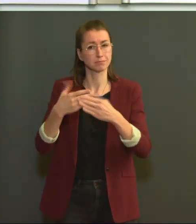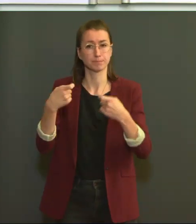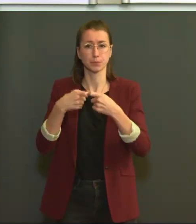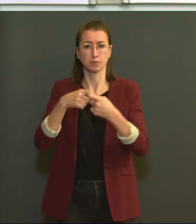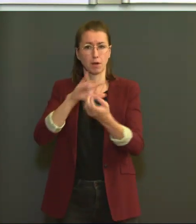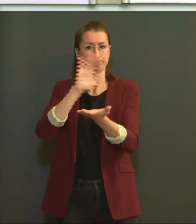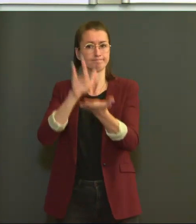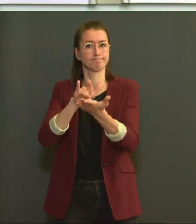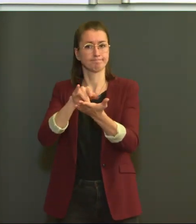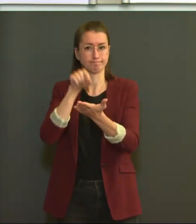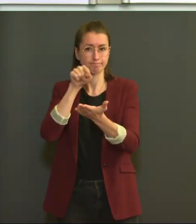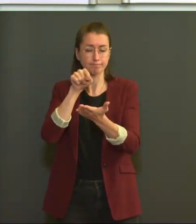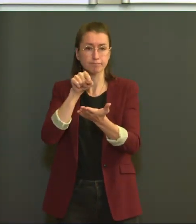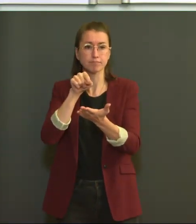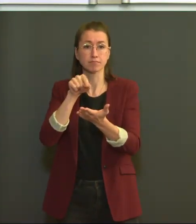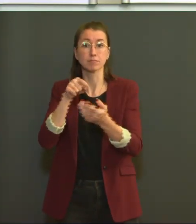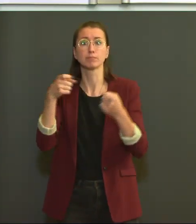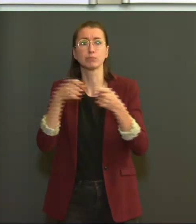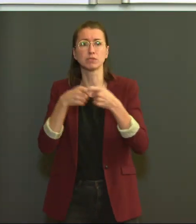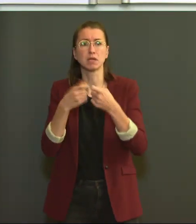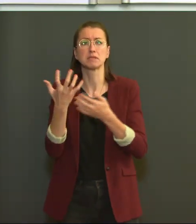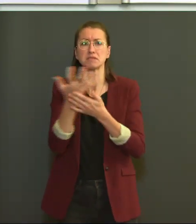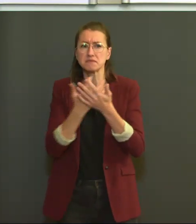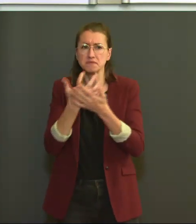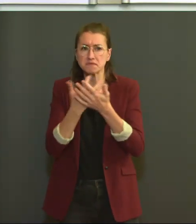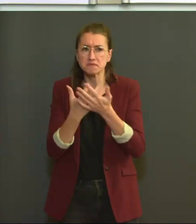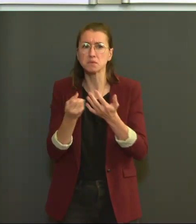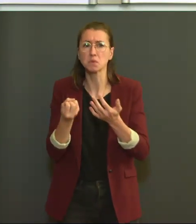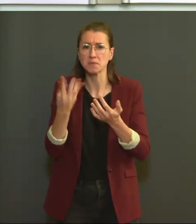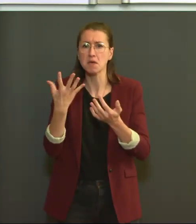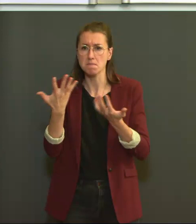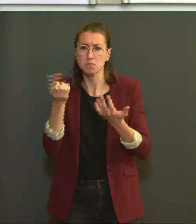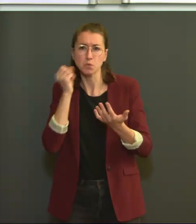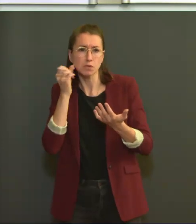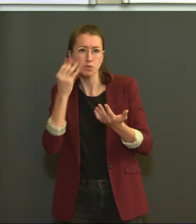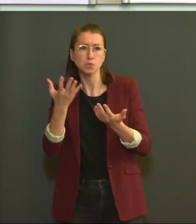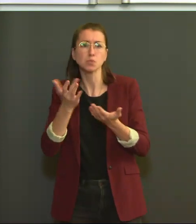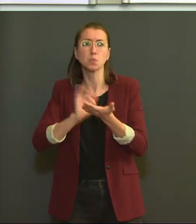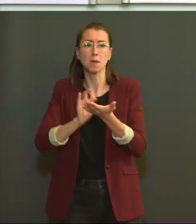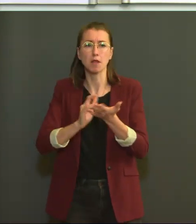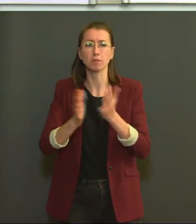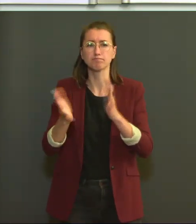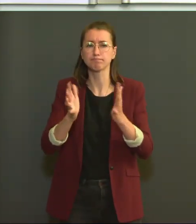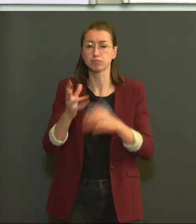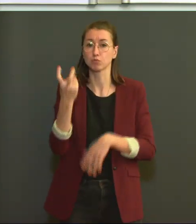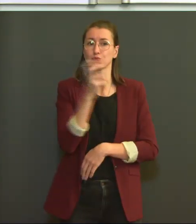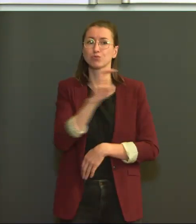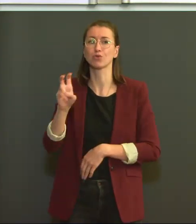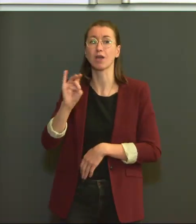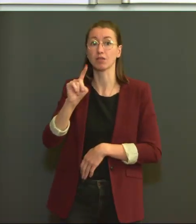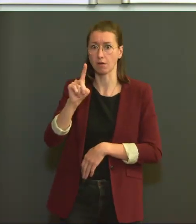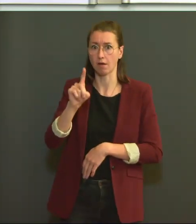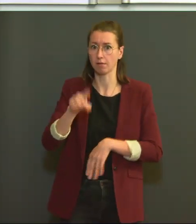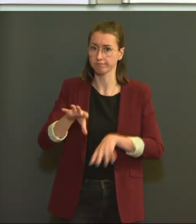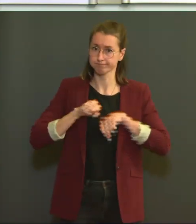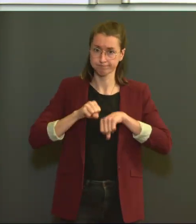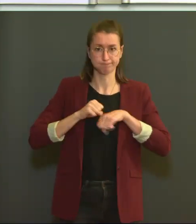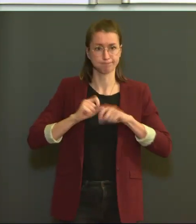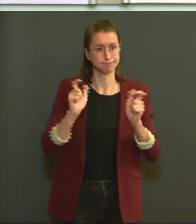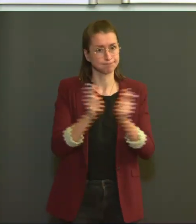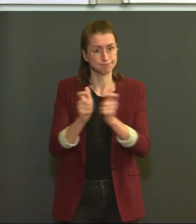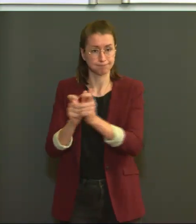A Bruxelles, 241 nouveaux cas ont été identifiés la semaine dernière,